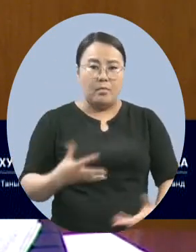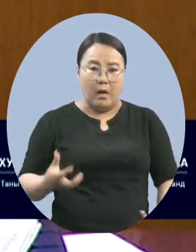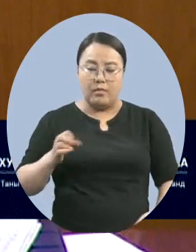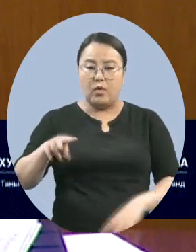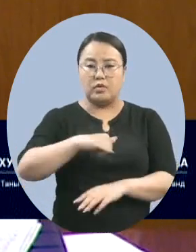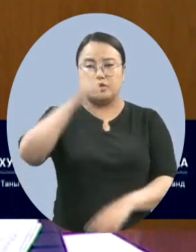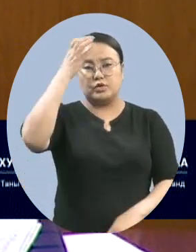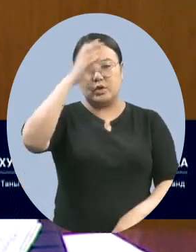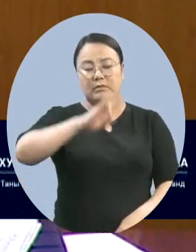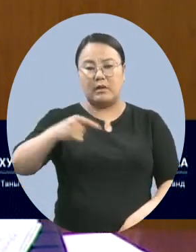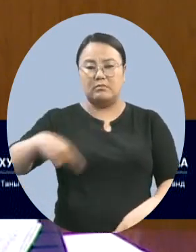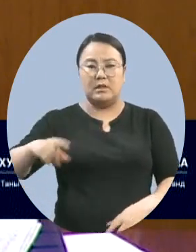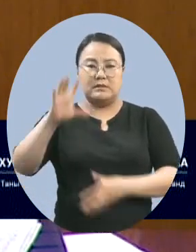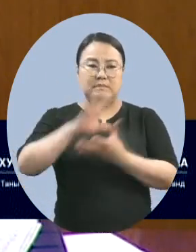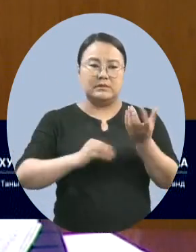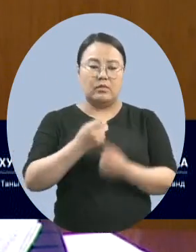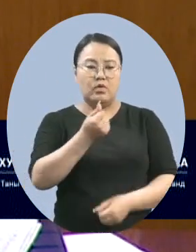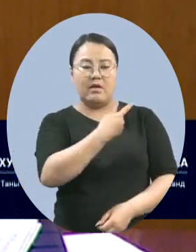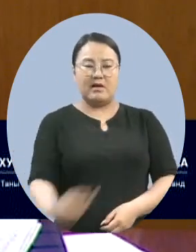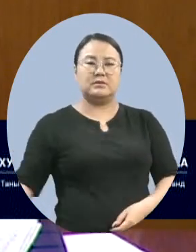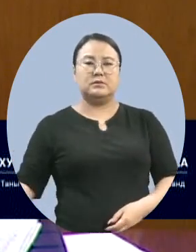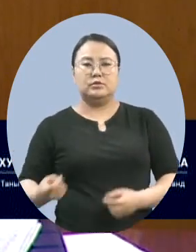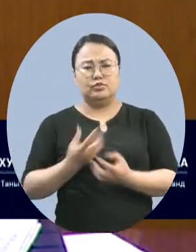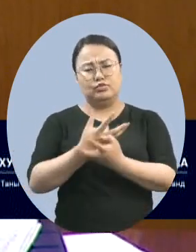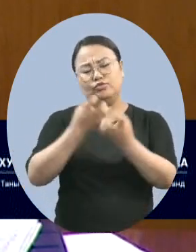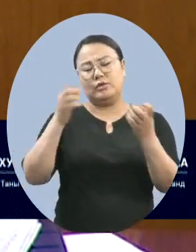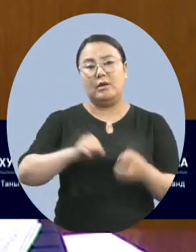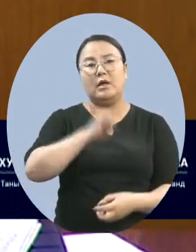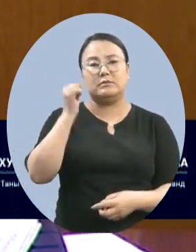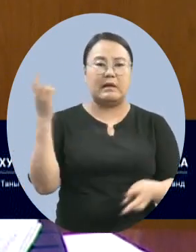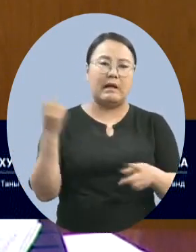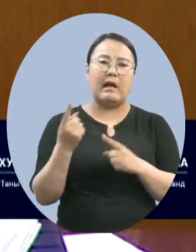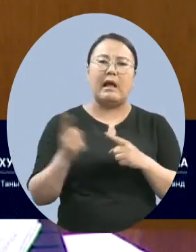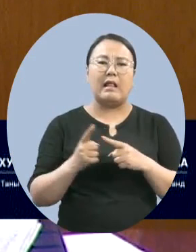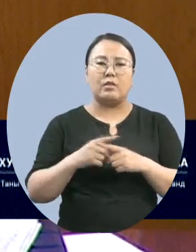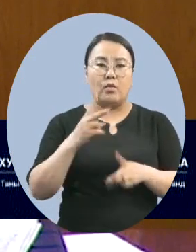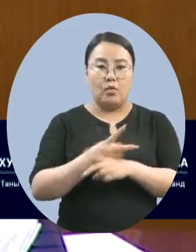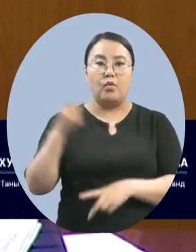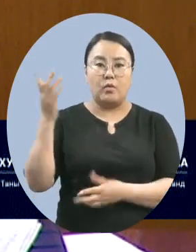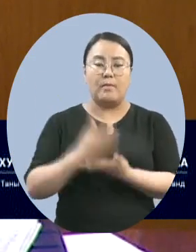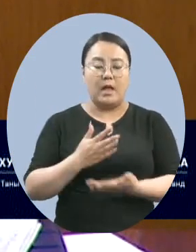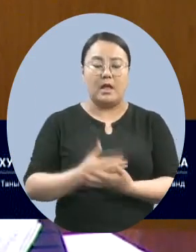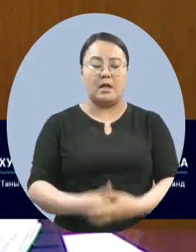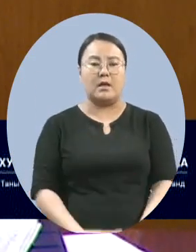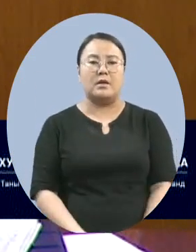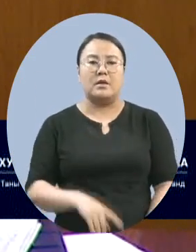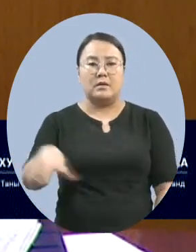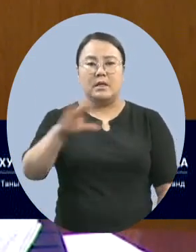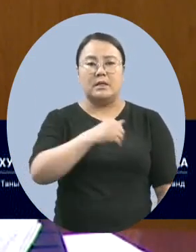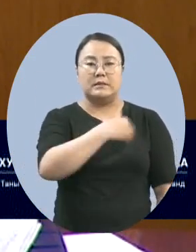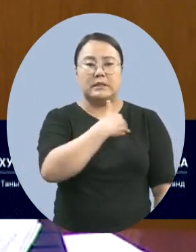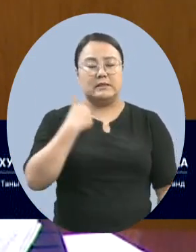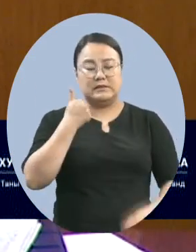улс төрийн намуудын одоо санхүүжилтийг хасдаг ийм одоо хатуу хуультай байдаг юм байна. Энэ дээр манай одоо бас энэ дарга